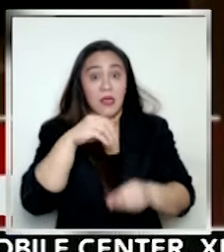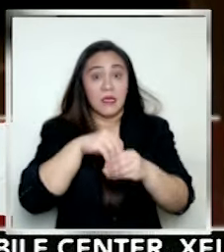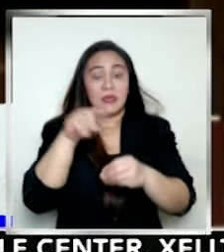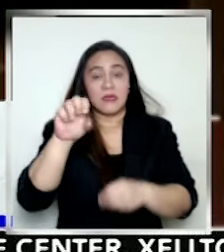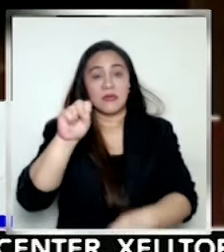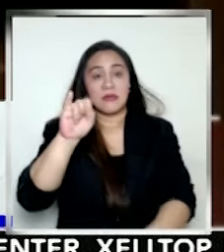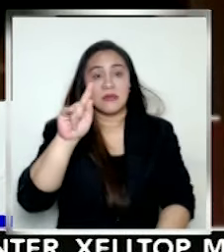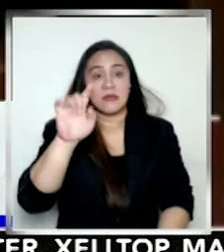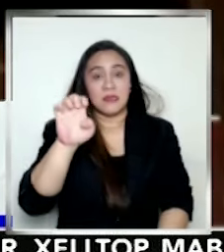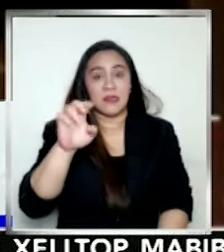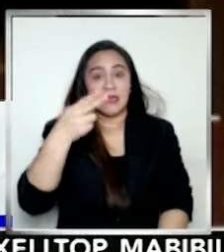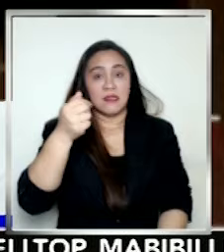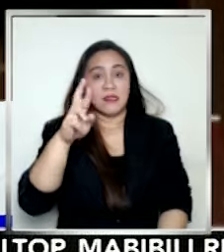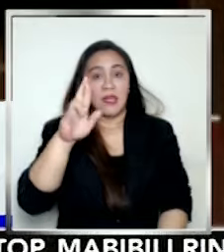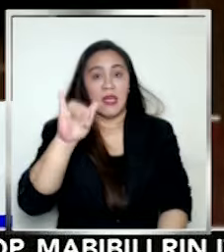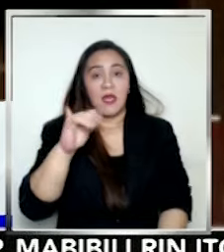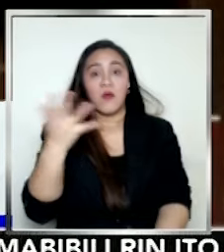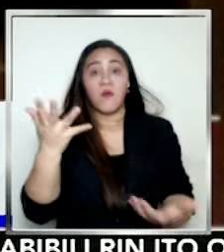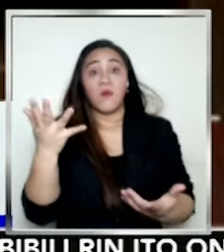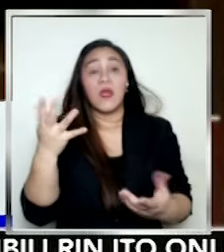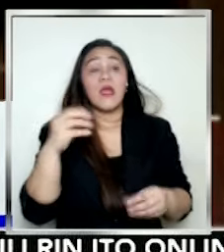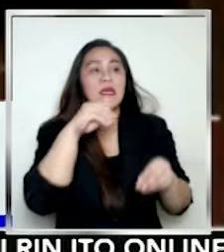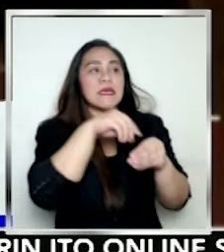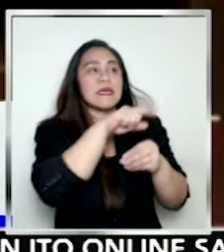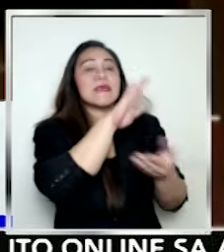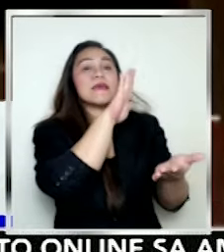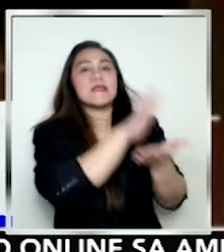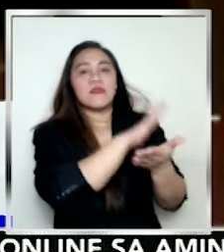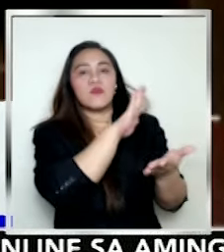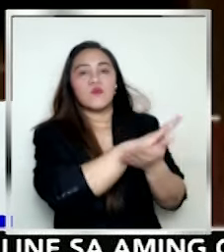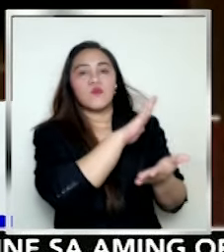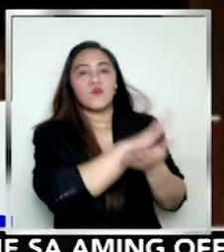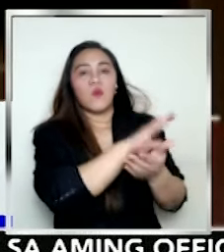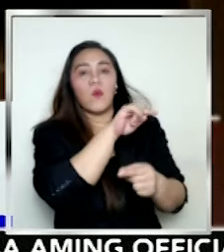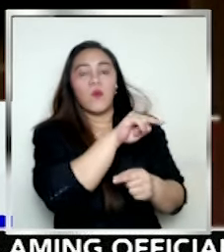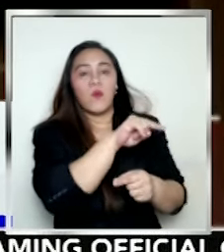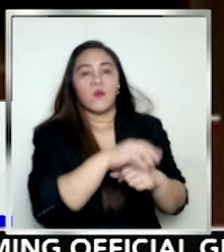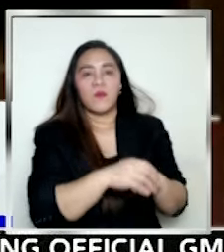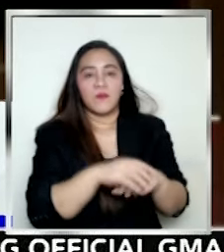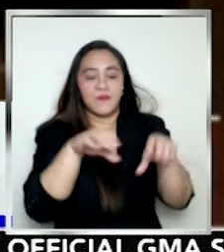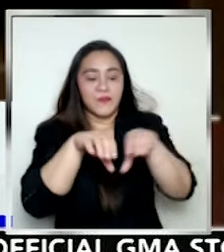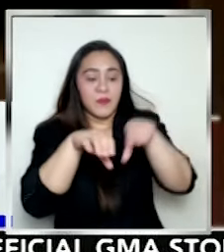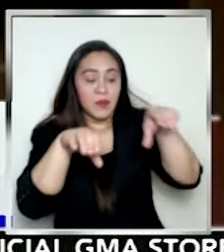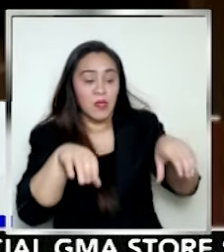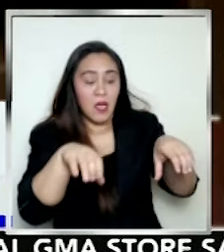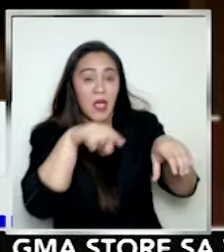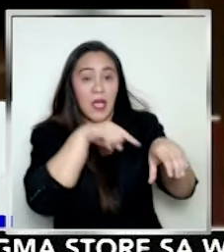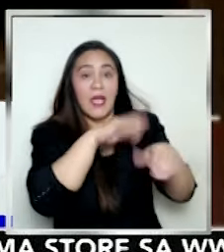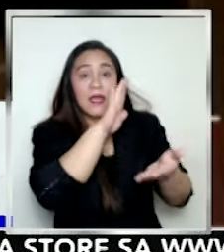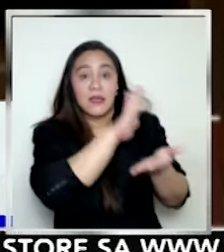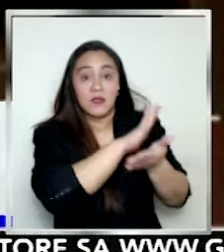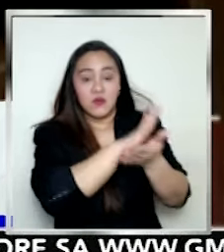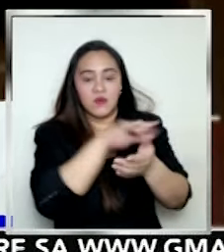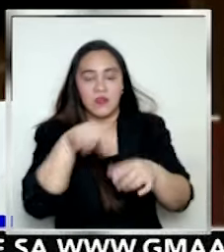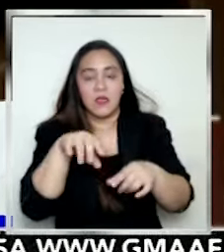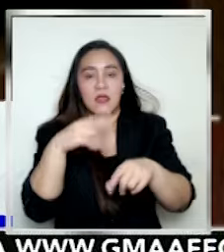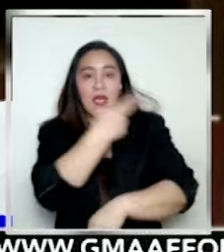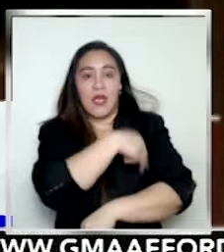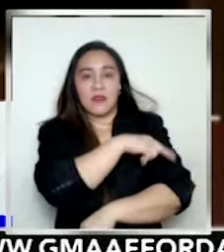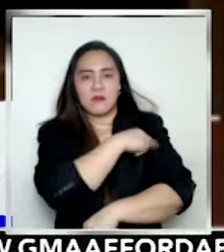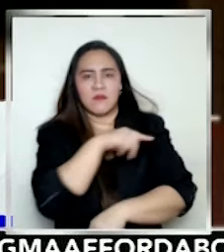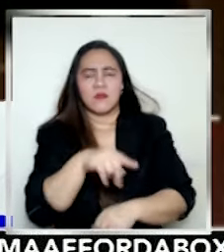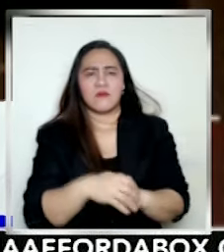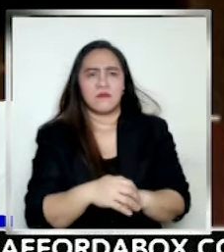may eskwelahan. Hindi po siya sa ospital namatay. Katabi po ng ospital, yung eskwelahan. Bakit po doon? Bakit doon siya? Bakit doon siya